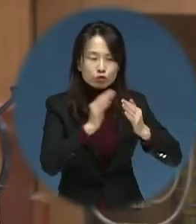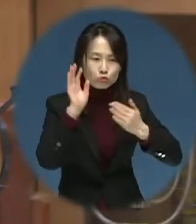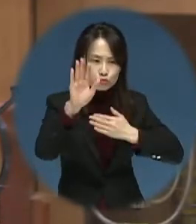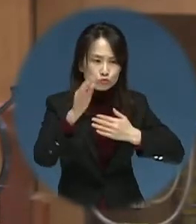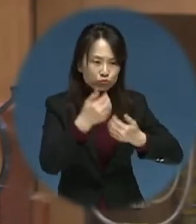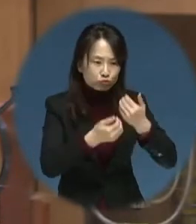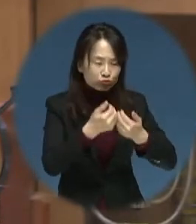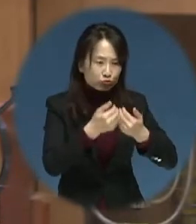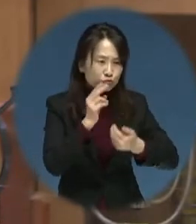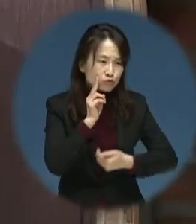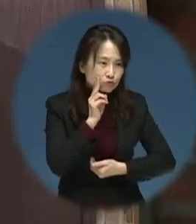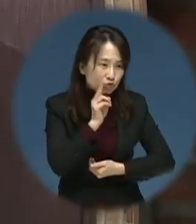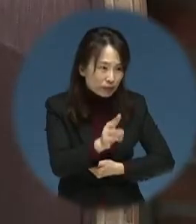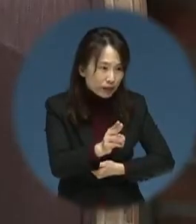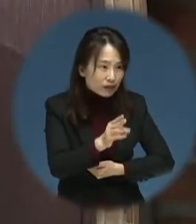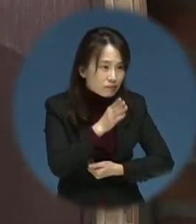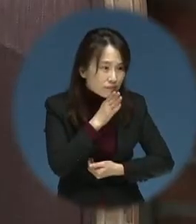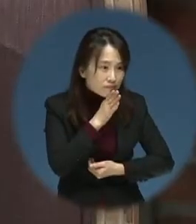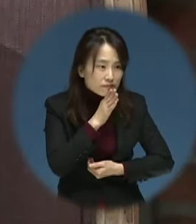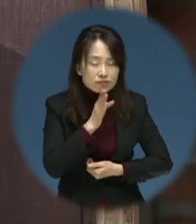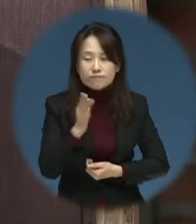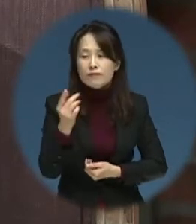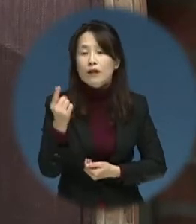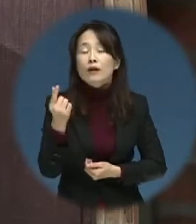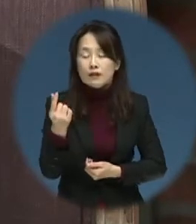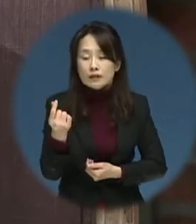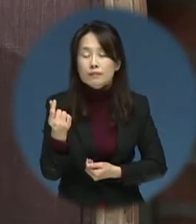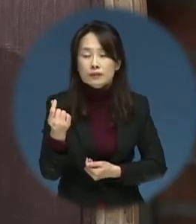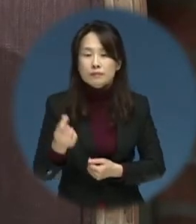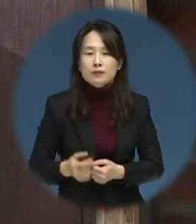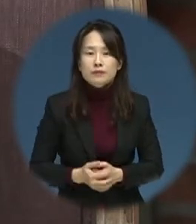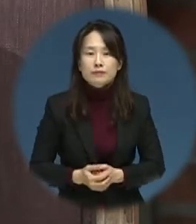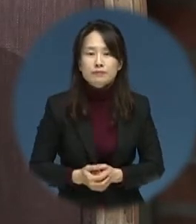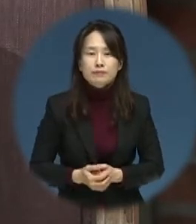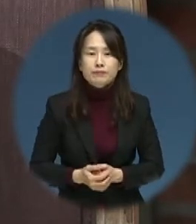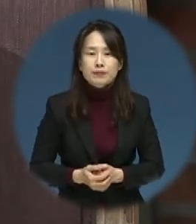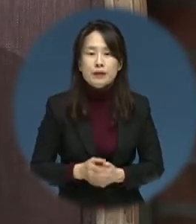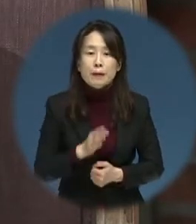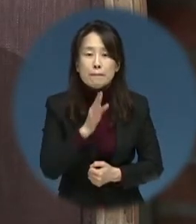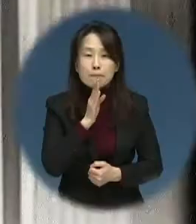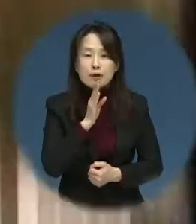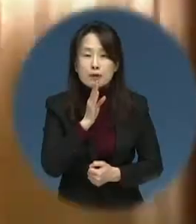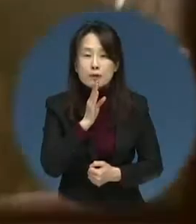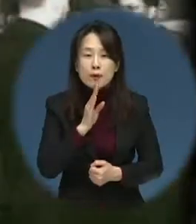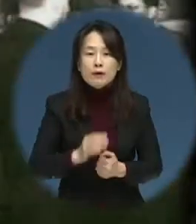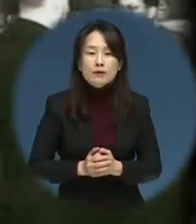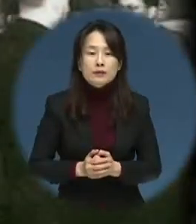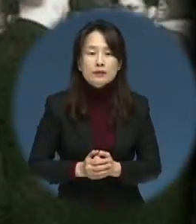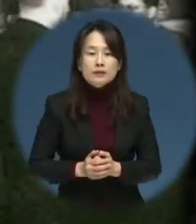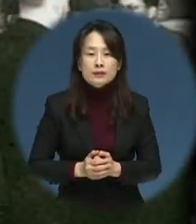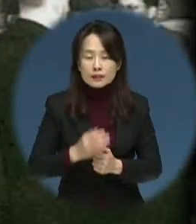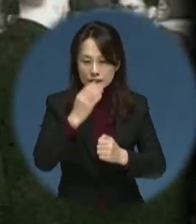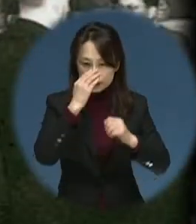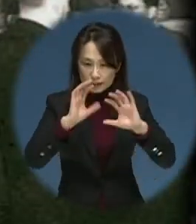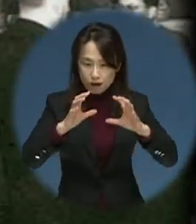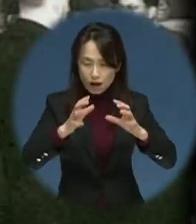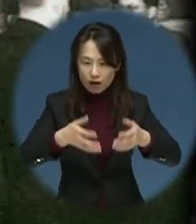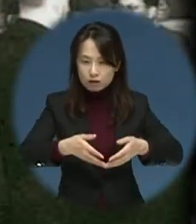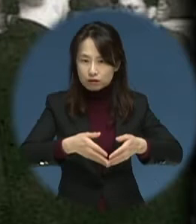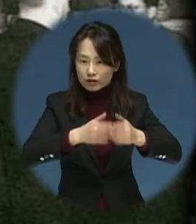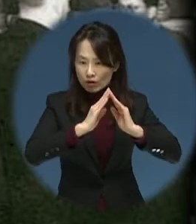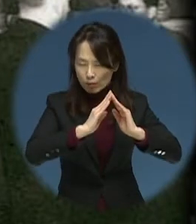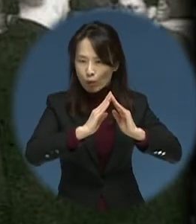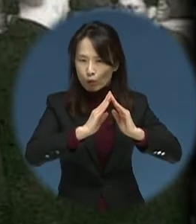아니에요? 네, 그런 반서구주의에 기름을 끼얹었던 그렇죠. 사건이 바로 이제 팔레스타인에 이스라엘이